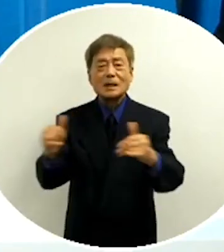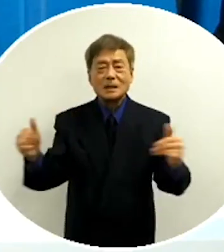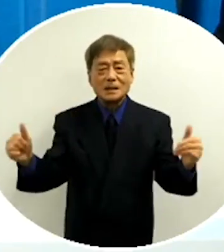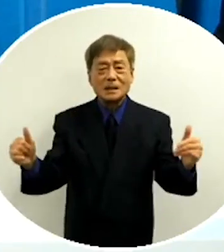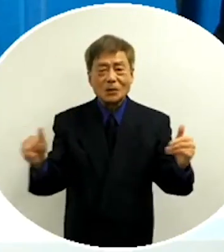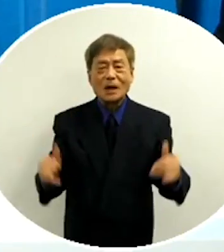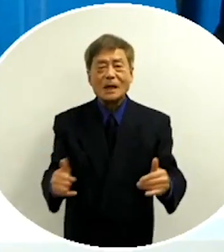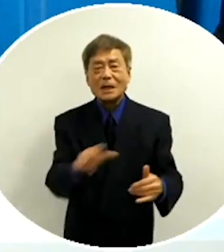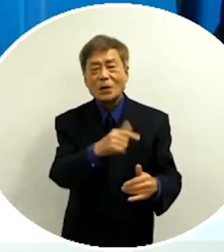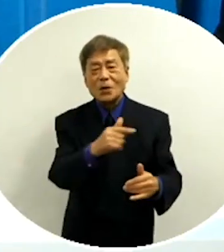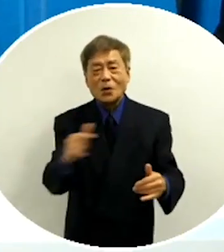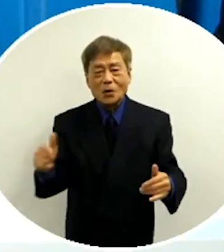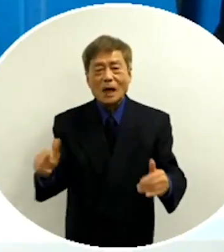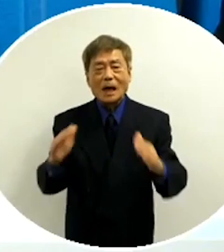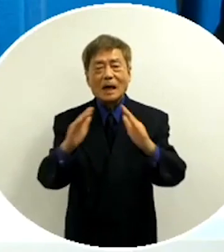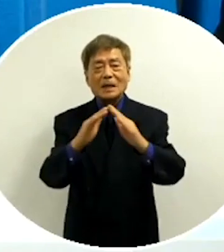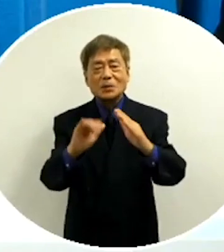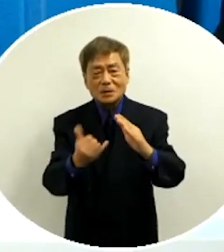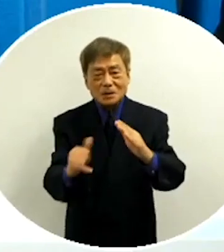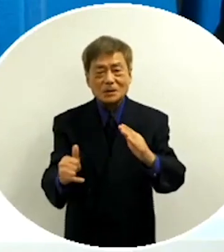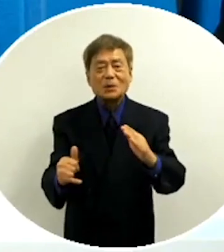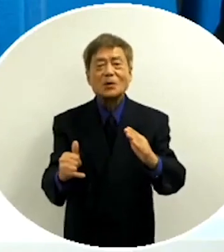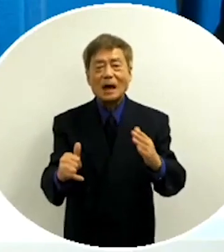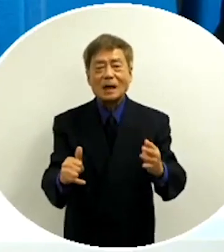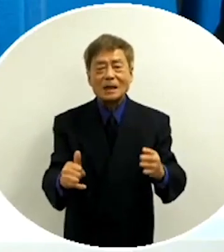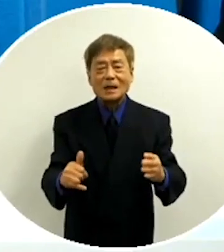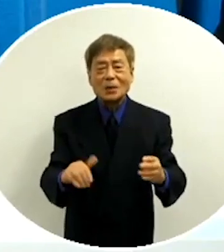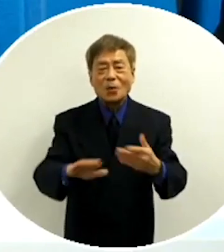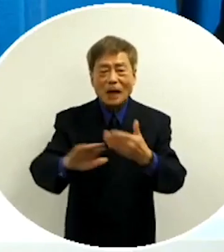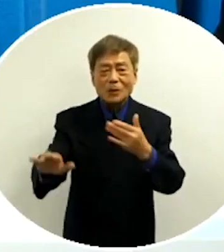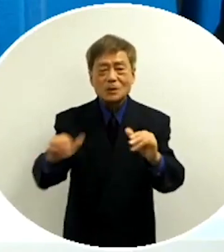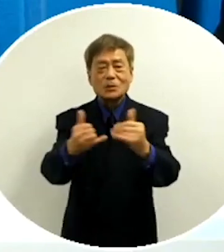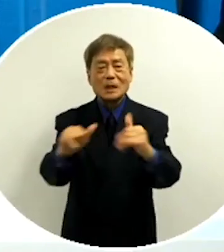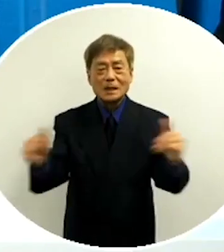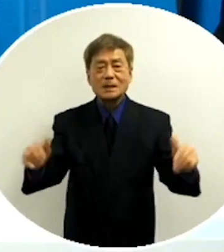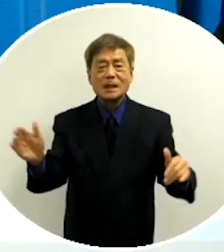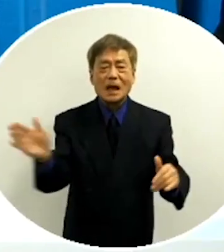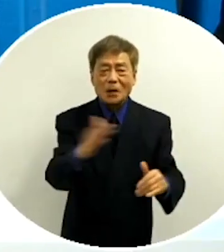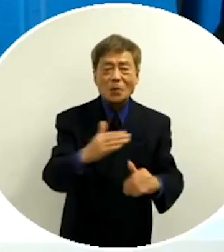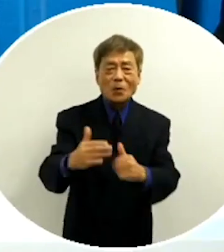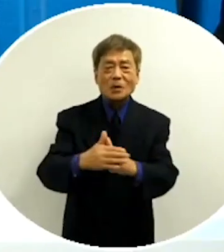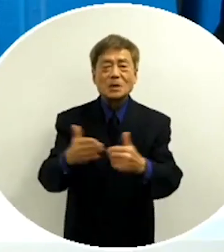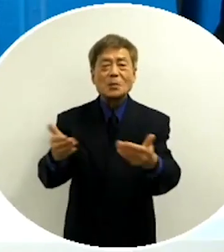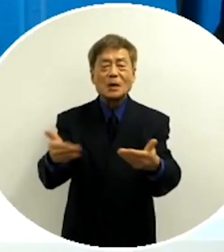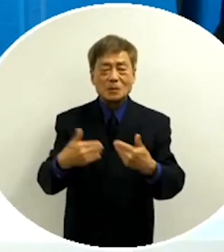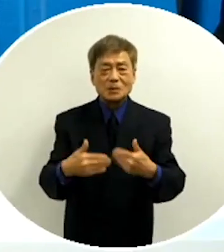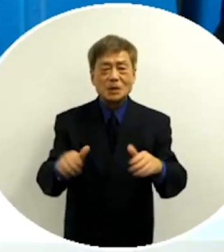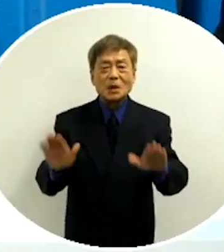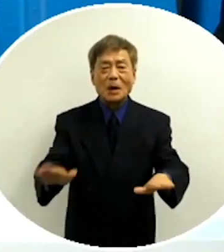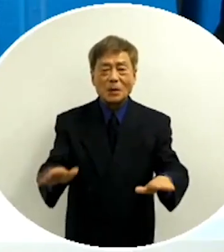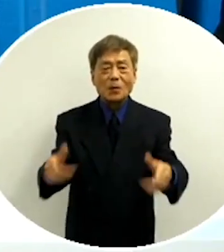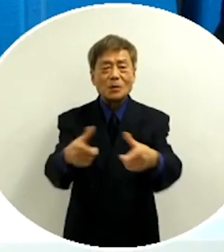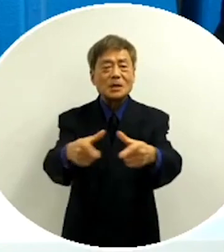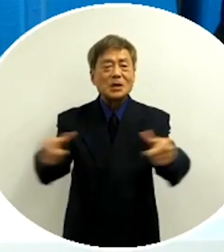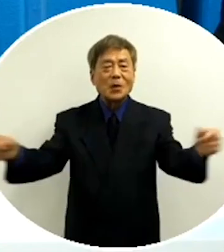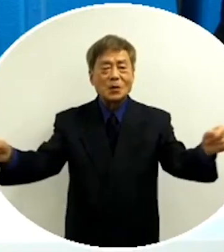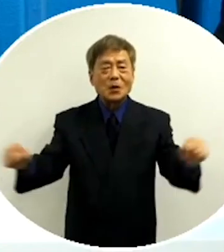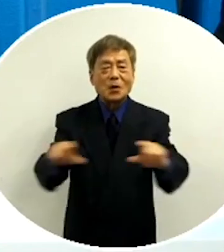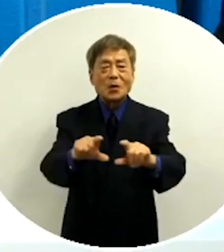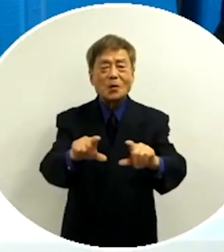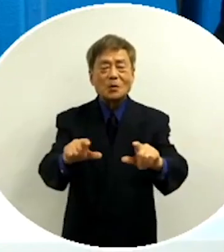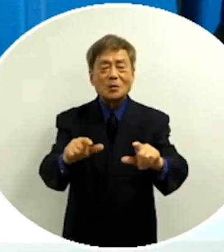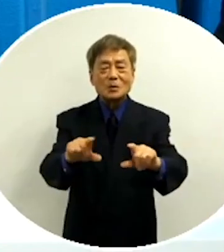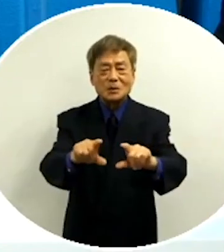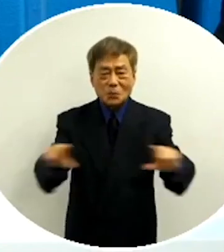を何か御姉さん中には子どもたちまで応援をしてくれていて私は好み国の民主主義というのは信じたいなというか